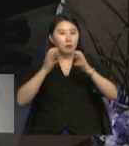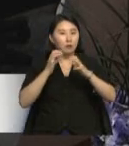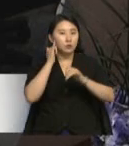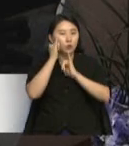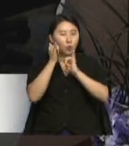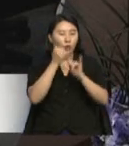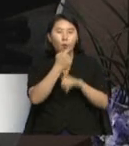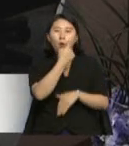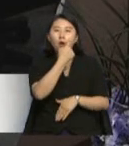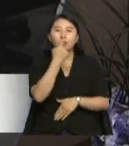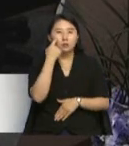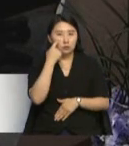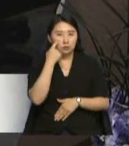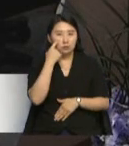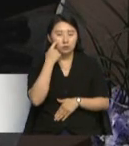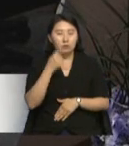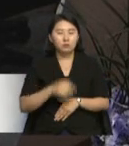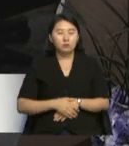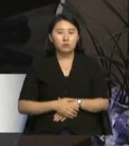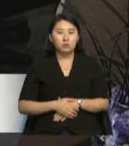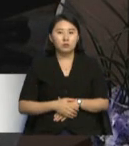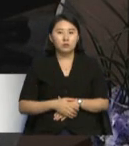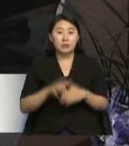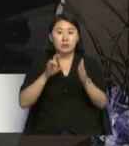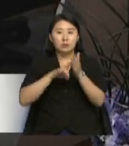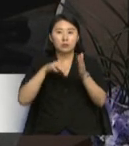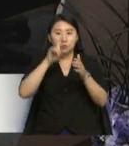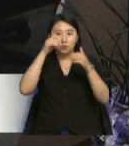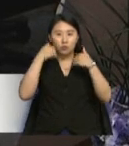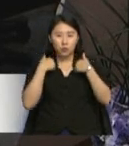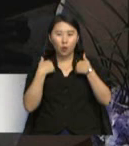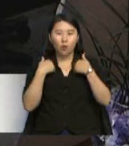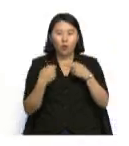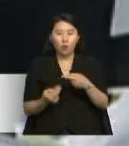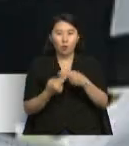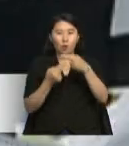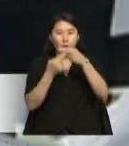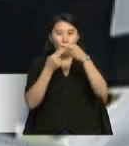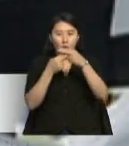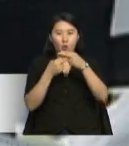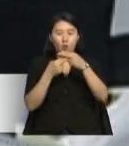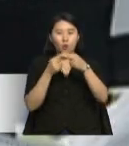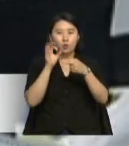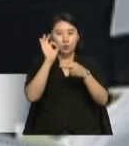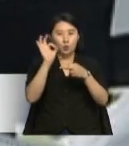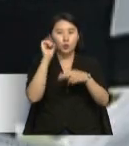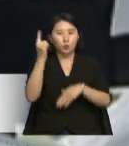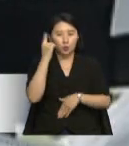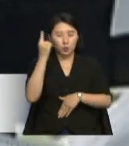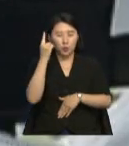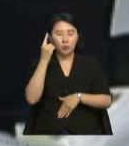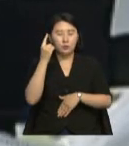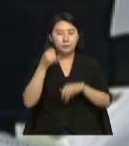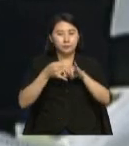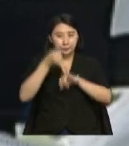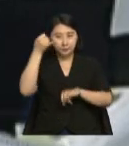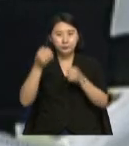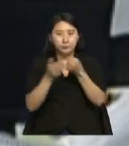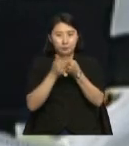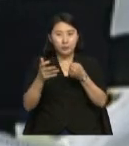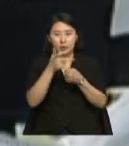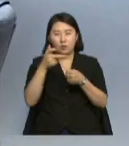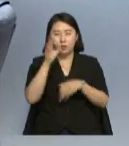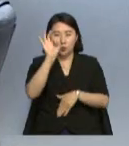통이 확인됐습니다. 국세청을 사칭해 국제전화 요금 미납으로 금감원에 신고됐다며 거액을 인출하도록 시킨